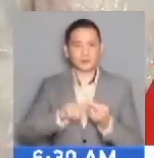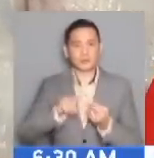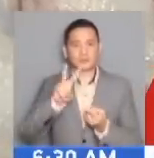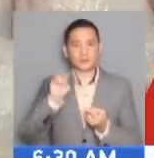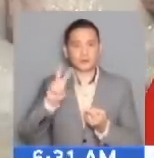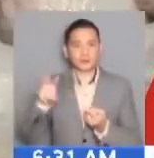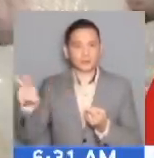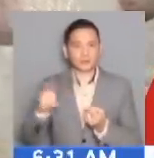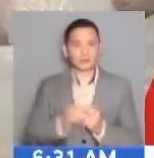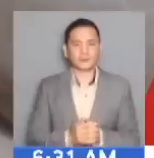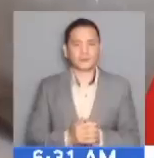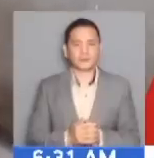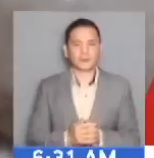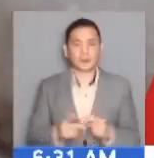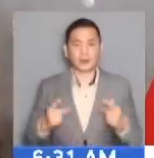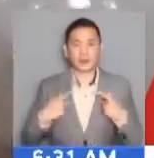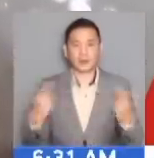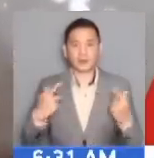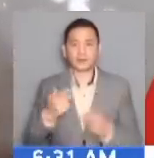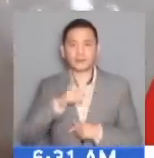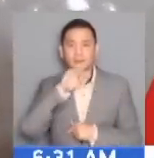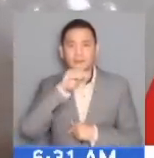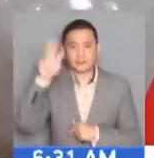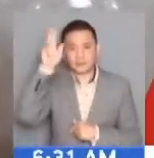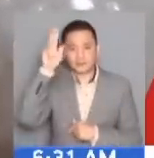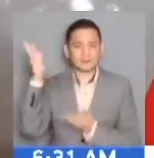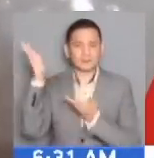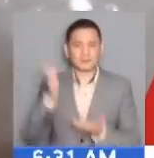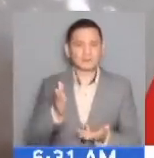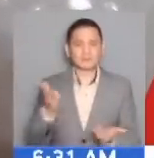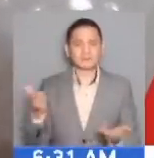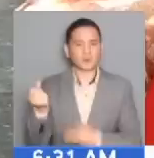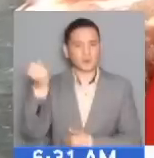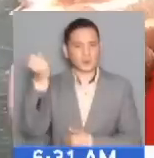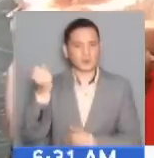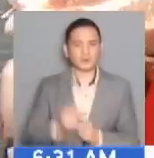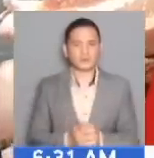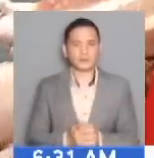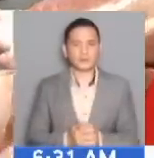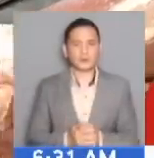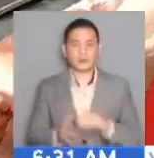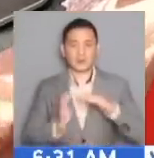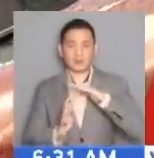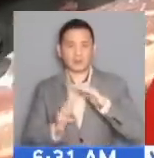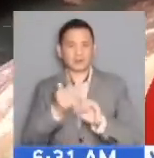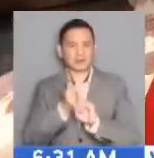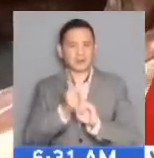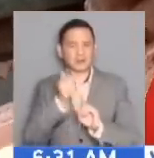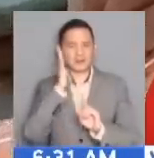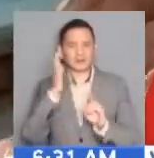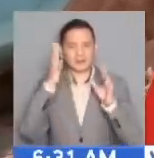limitasyon ang pagangkat ng baboy o manok. Sagot ni Limson, ang kliyente raw ang nagbibigay kung gaano karami at madalas mag-i-import